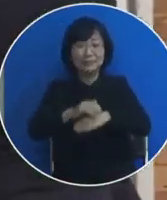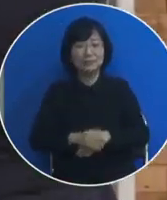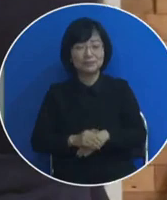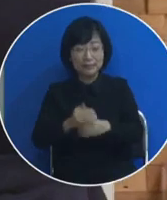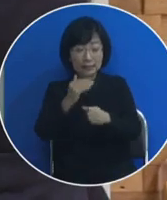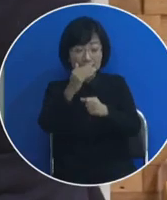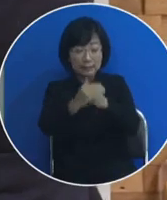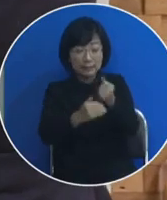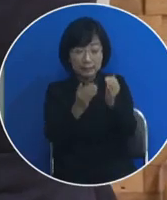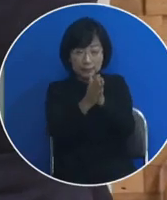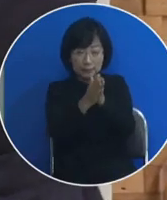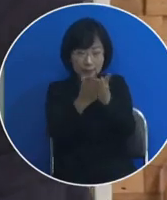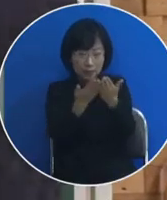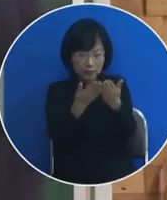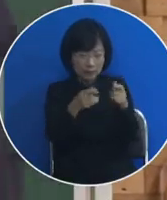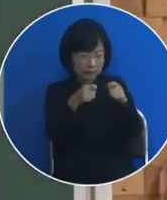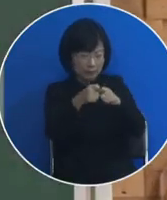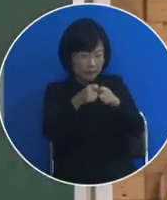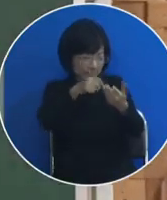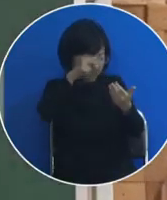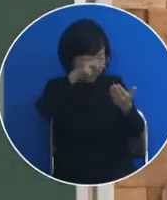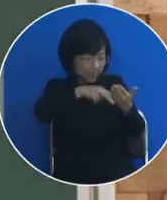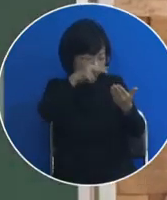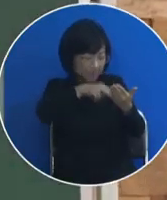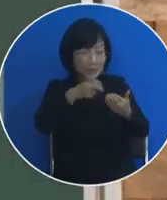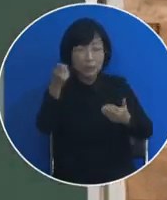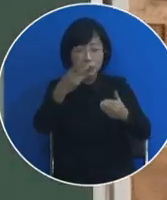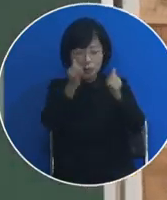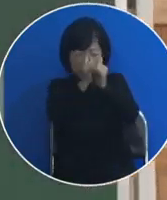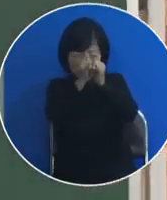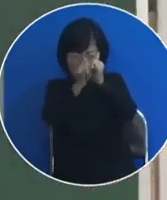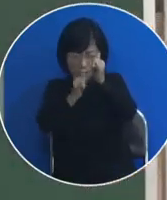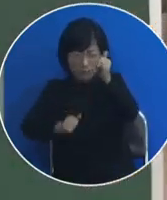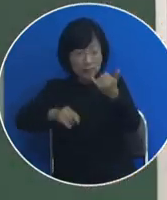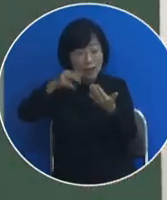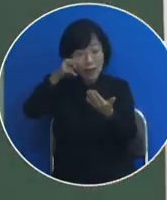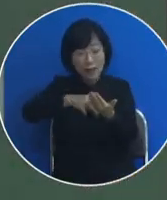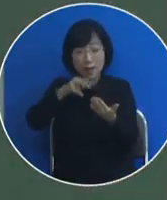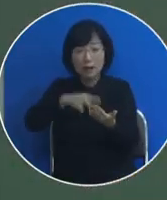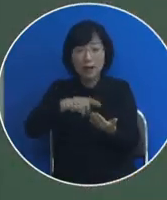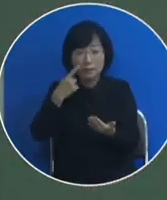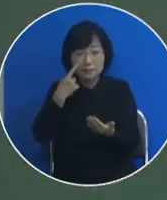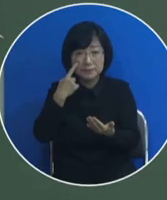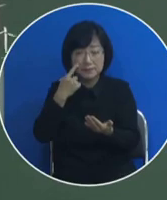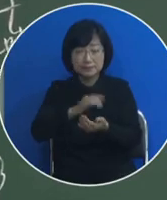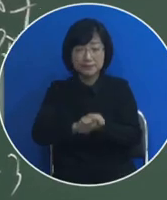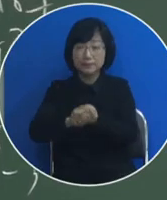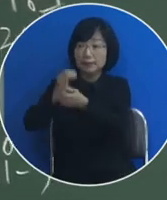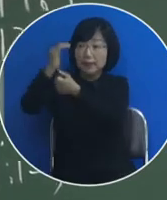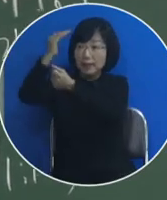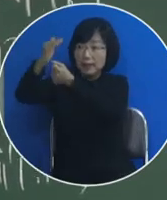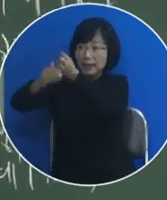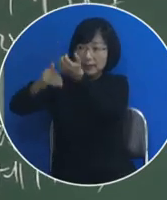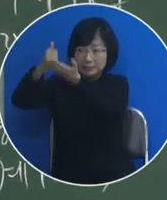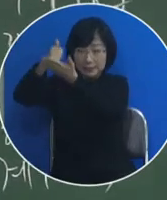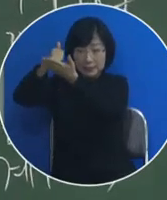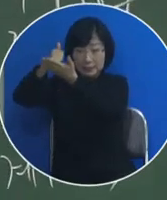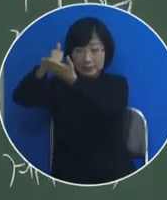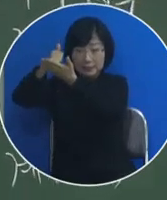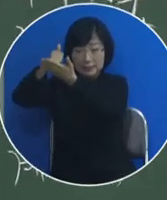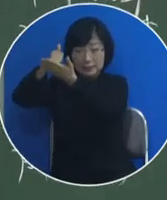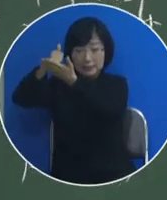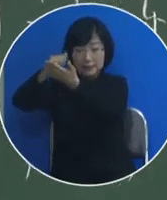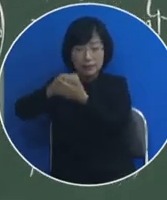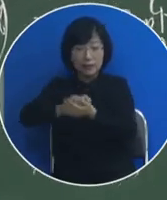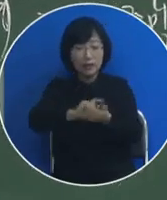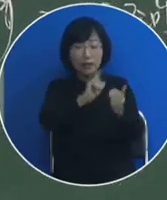자세히 보고 역사를 보세요. And look carefully at the Bible and look at history. 하나님이 시대 시대마다 특별하게